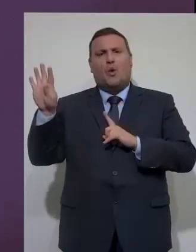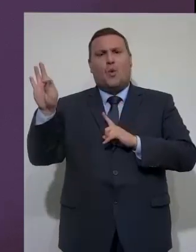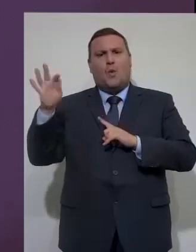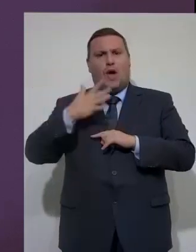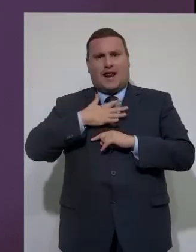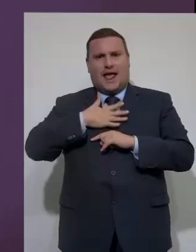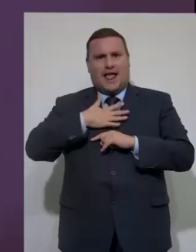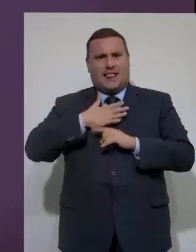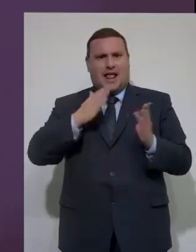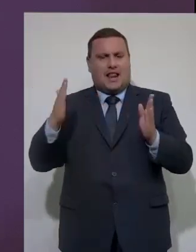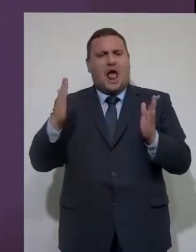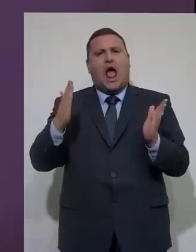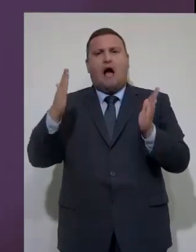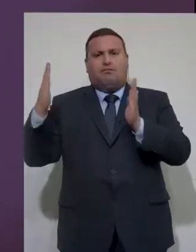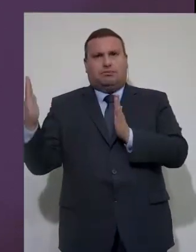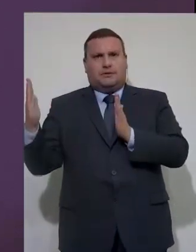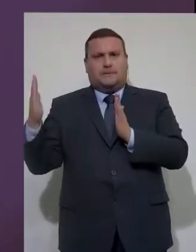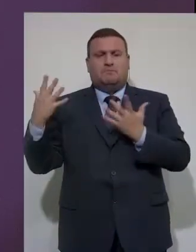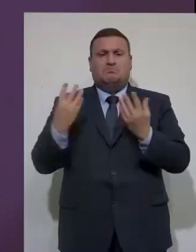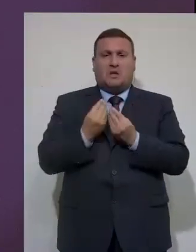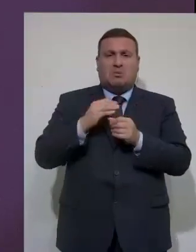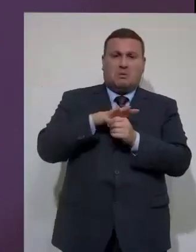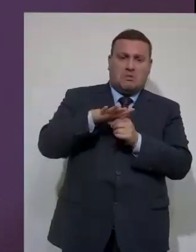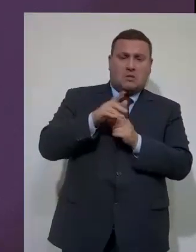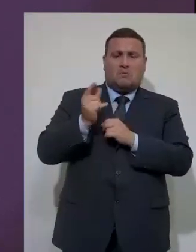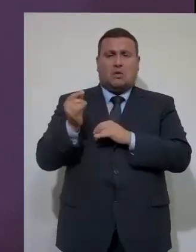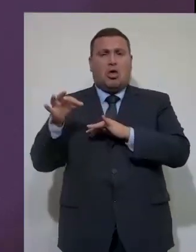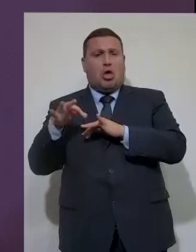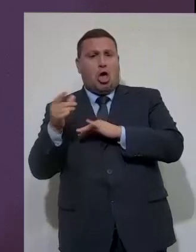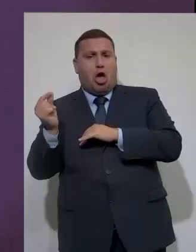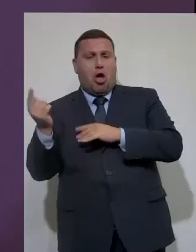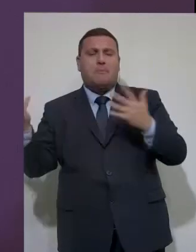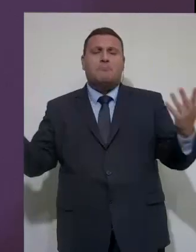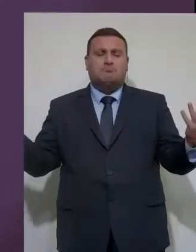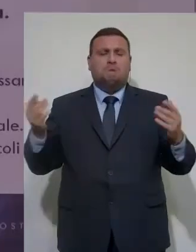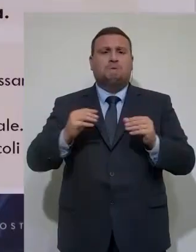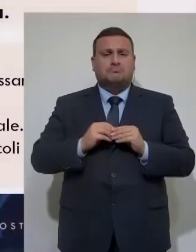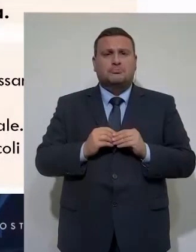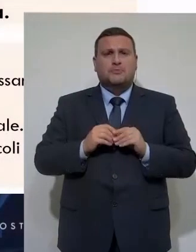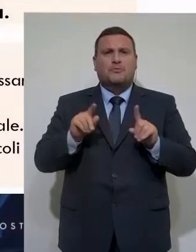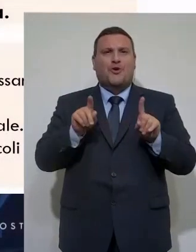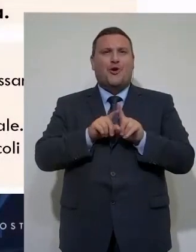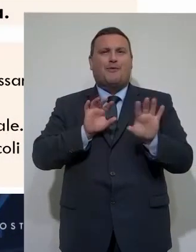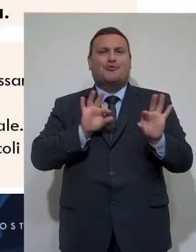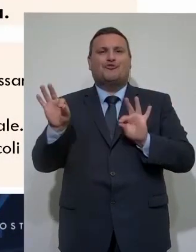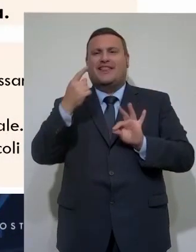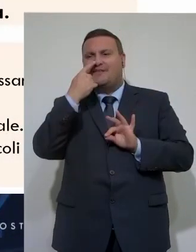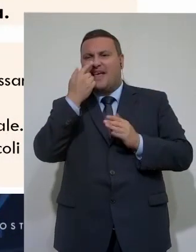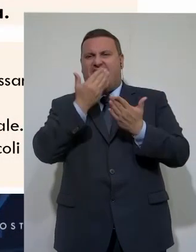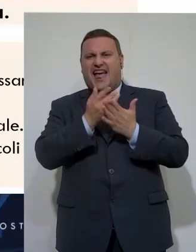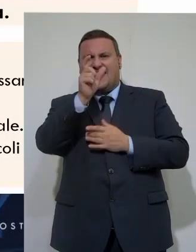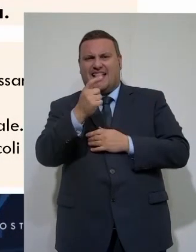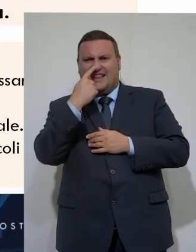dicevamo, la composizione del gruppo in coppia o con la famiglia. Molto spesso una composizione che è anche frutto di scelte che le strutture stesse fanno in termini